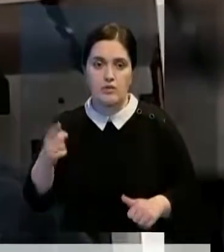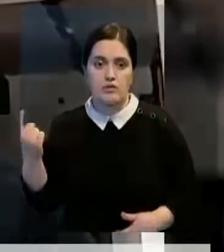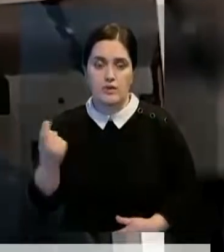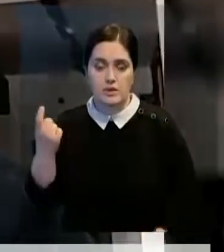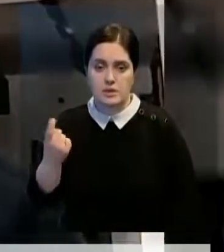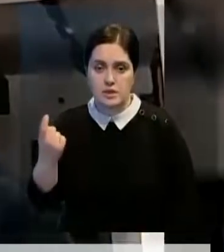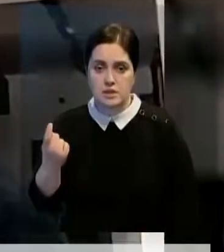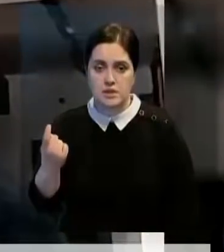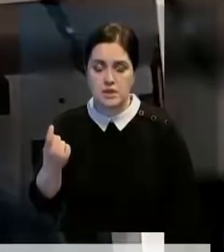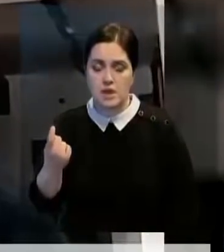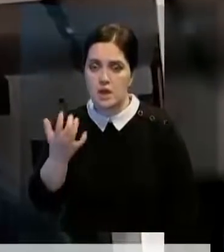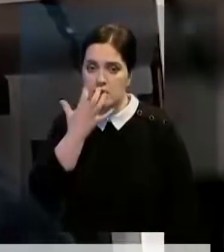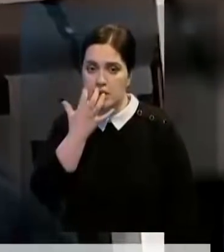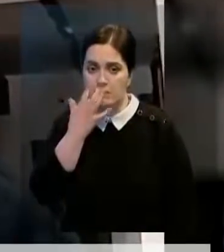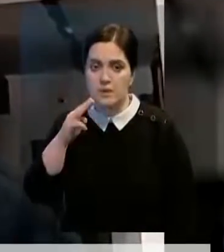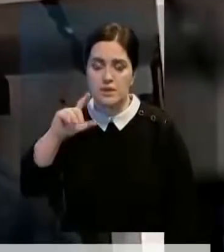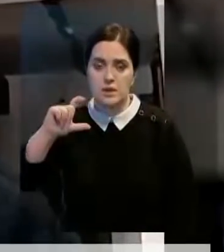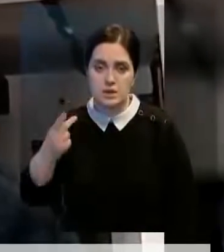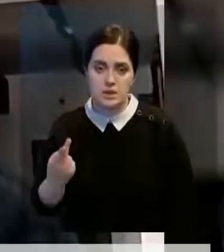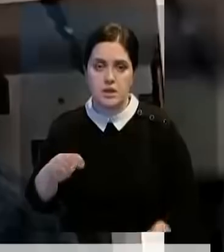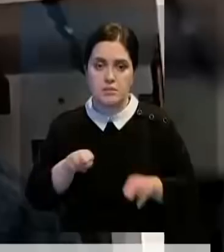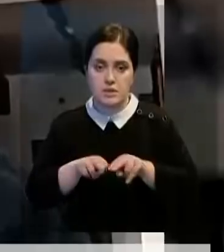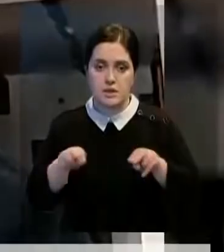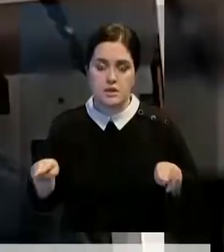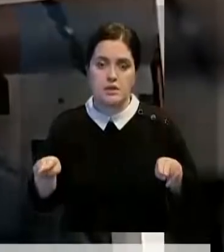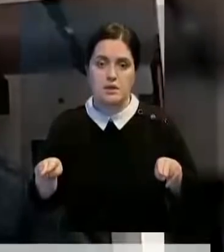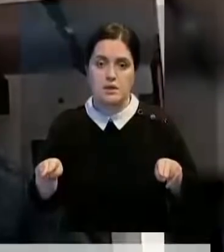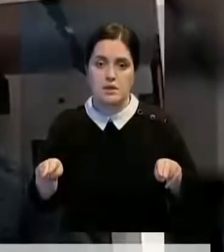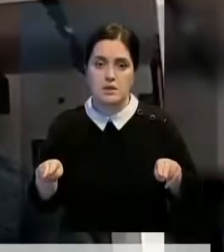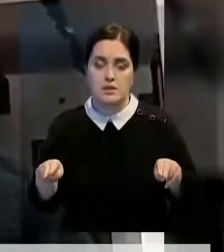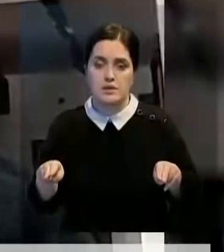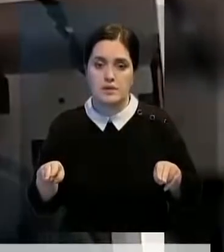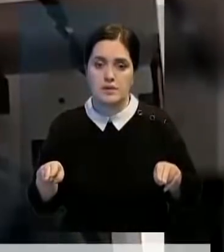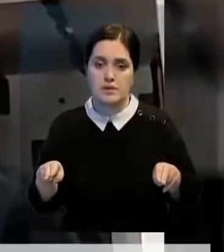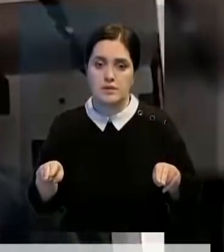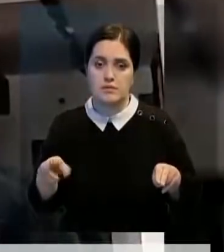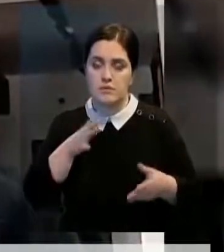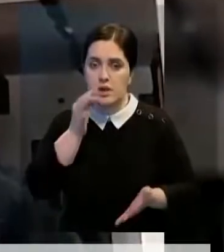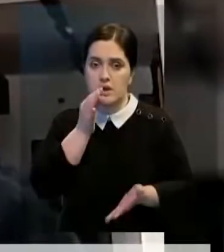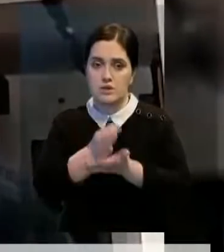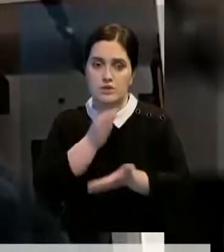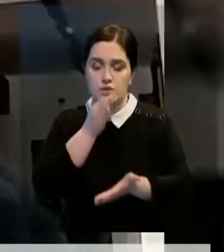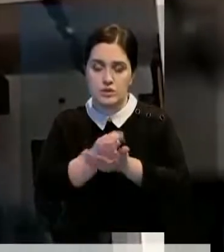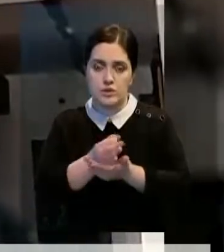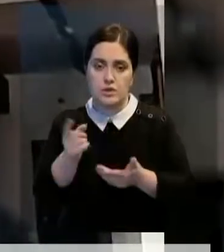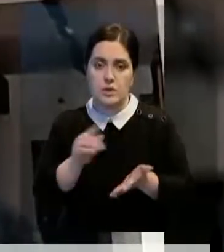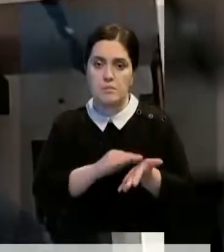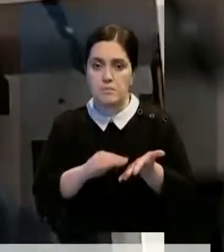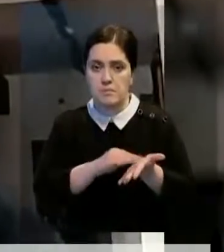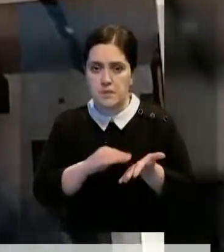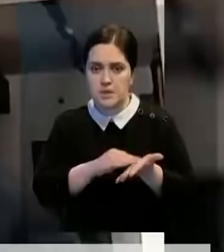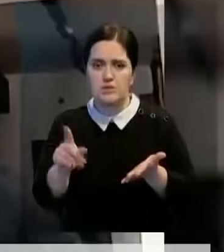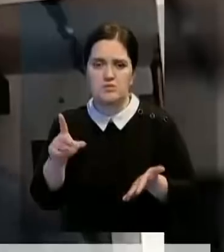владельца теплотец в Петропавловске, скорее всего, были отчеты, где он писал, что он